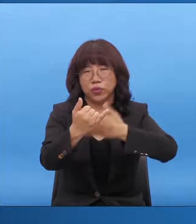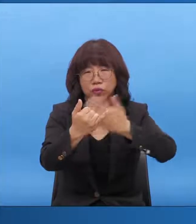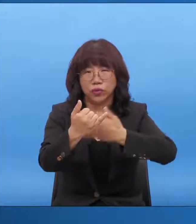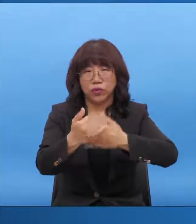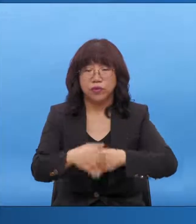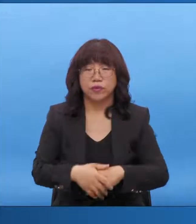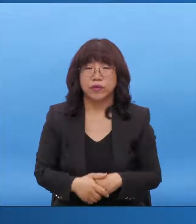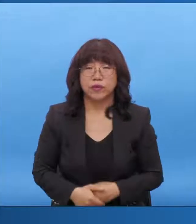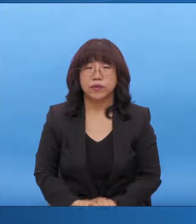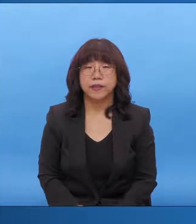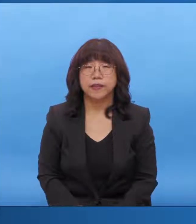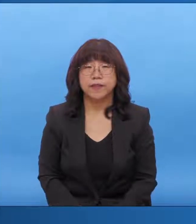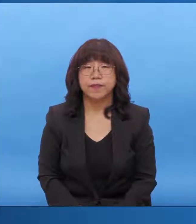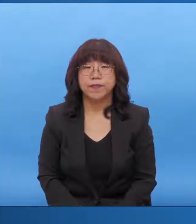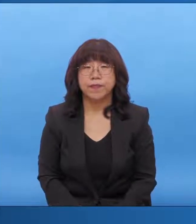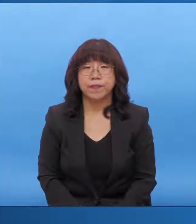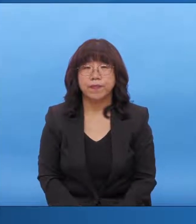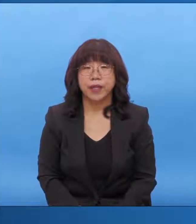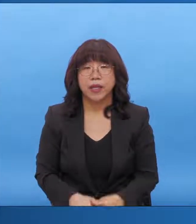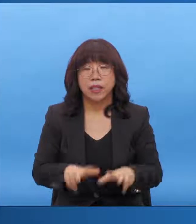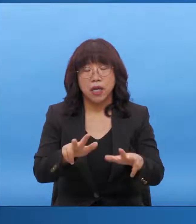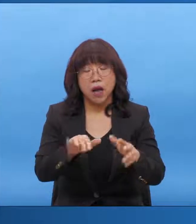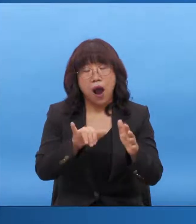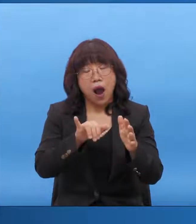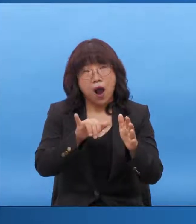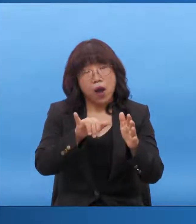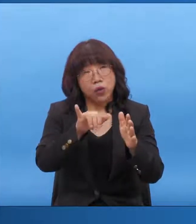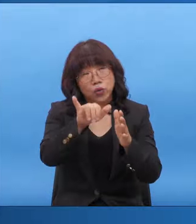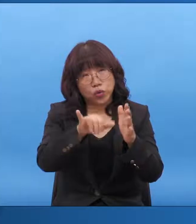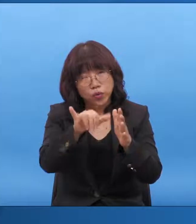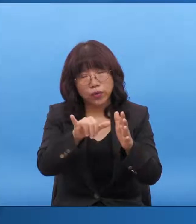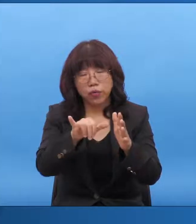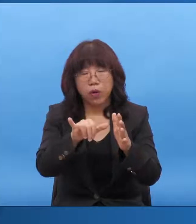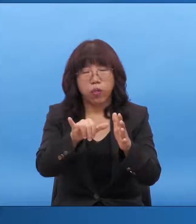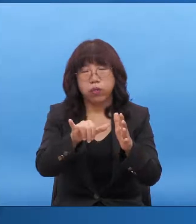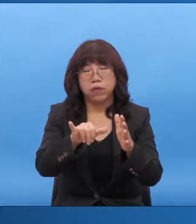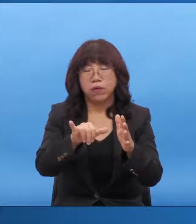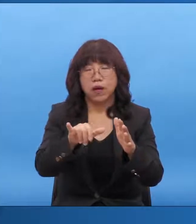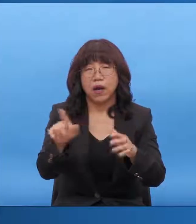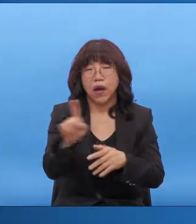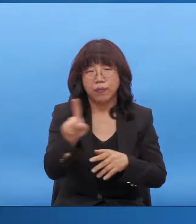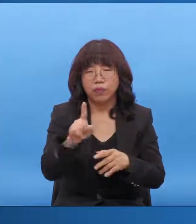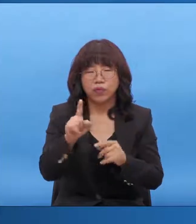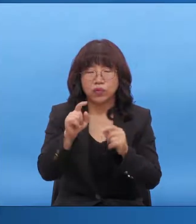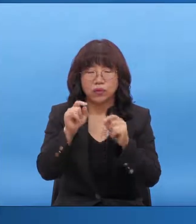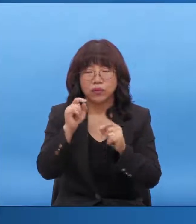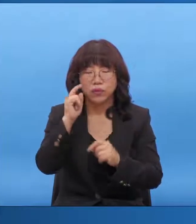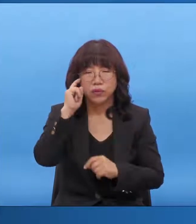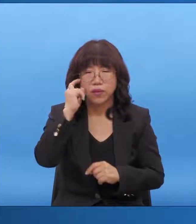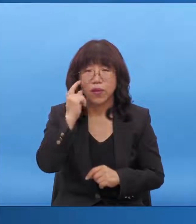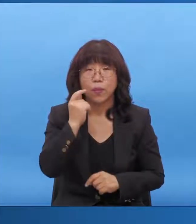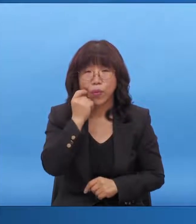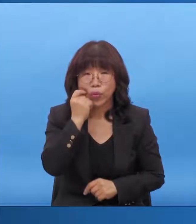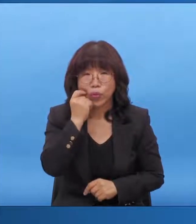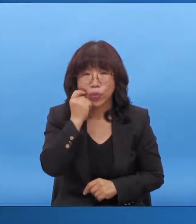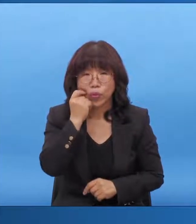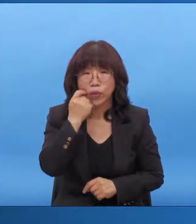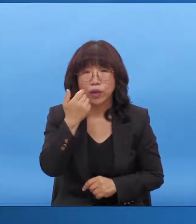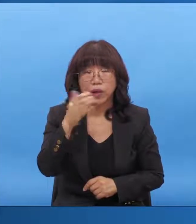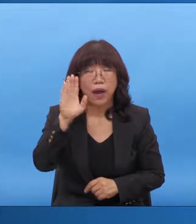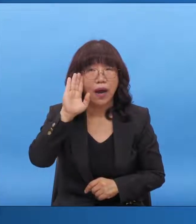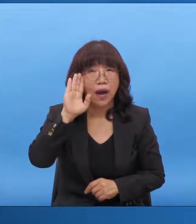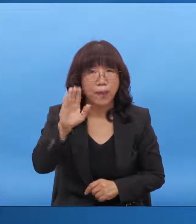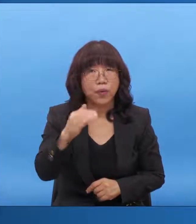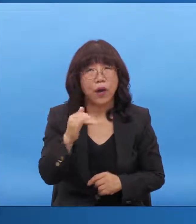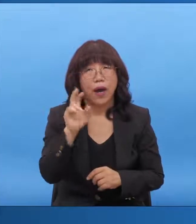A representative of that is YouTube. 저런 시대 올 거라고 아무도 생각 안 했죠. No one knew that that age would come. 근데 앞으로 저걸 통해서 또 굉장한 문제